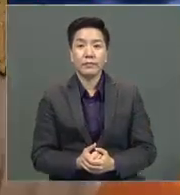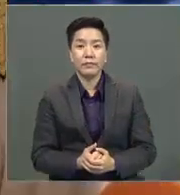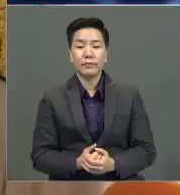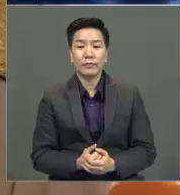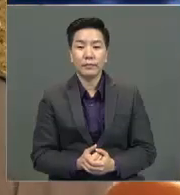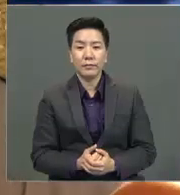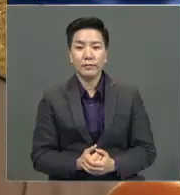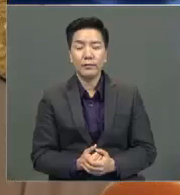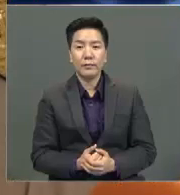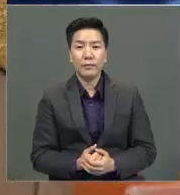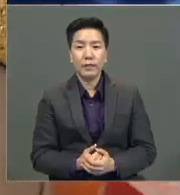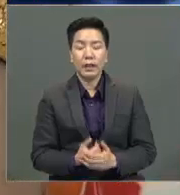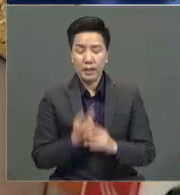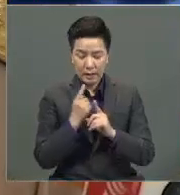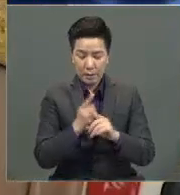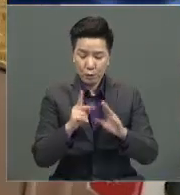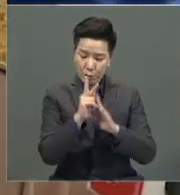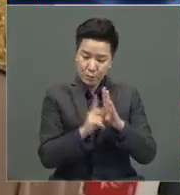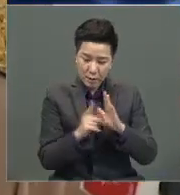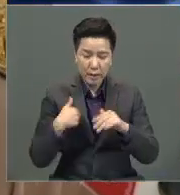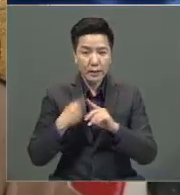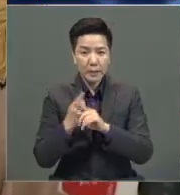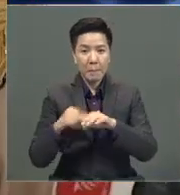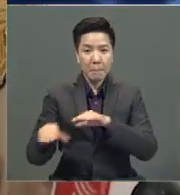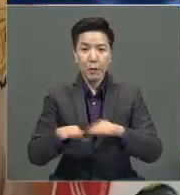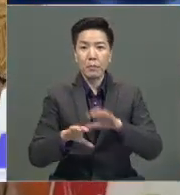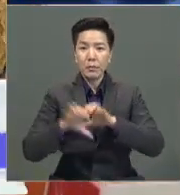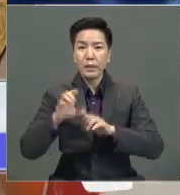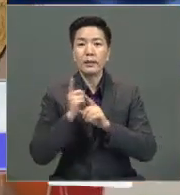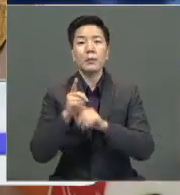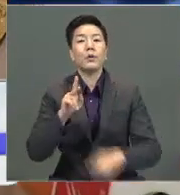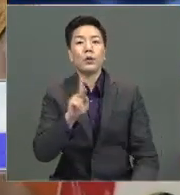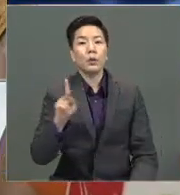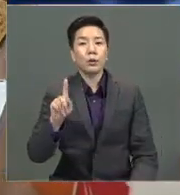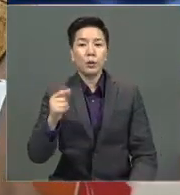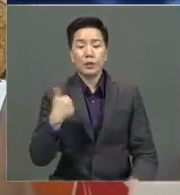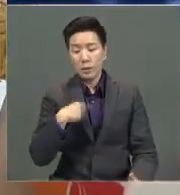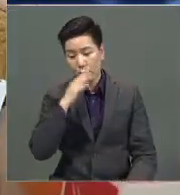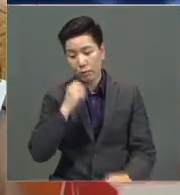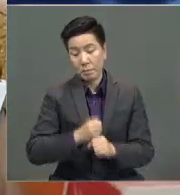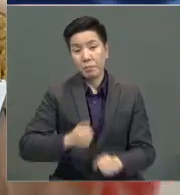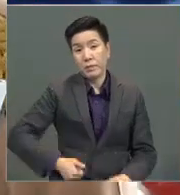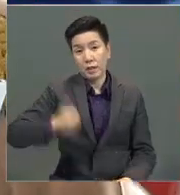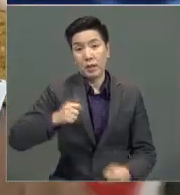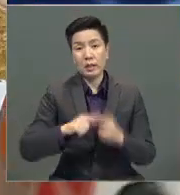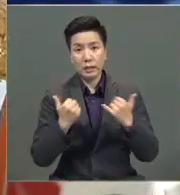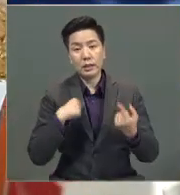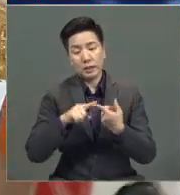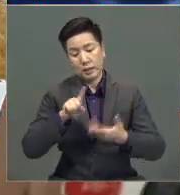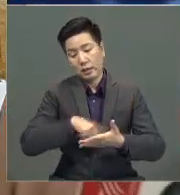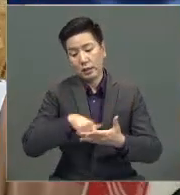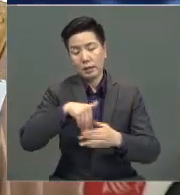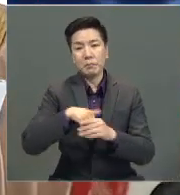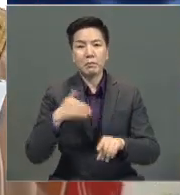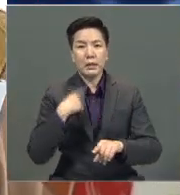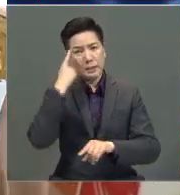้นะวันต้องอยู่ขึ้นกับกฎหมายขึ้นอยู่ความพร้อมของมหาดไทยขึ้นอยู่ความพร้อมของกกต.นะวันนั้นถ้าเป็นไม่ได้ก็จะมีการเลือกตั้งสักอย่